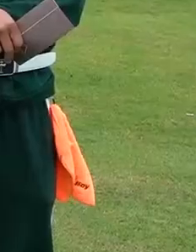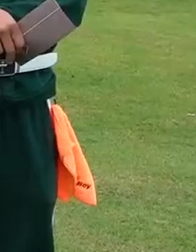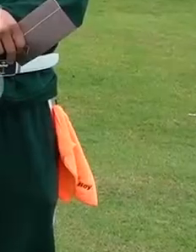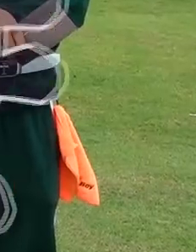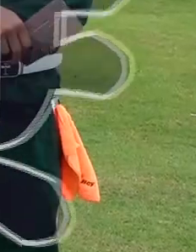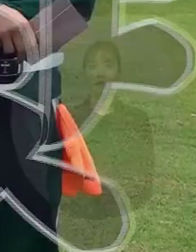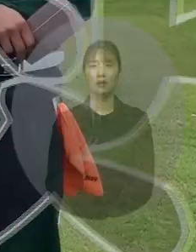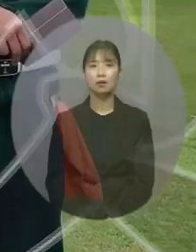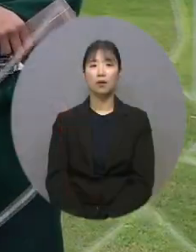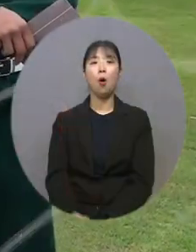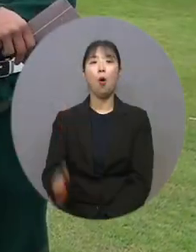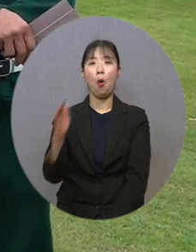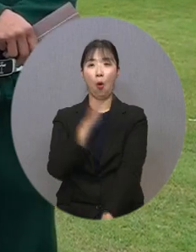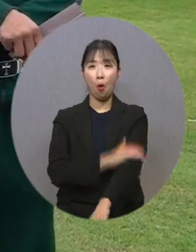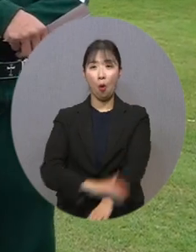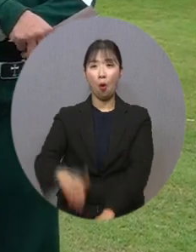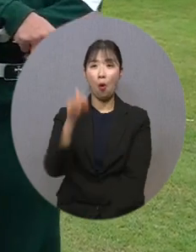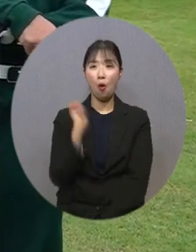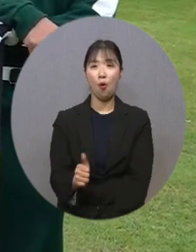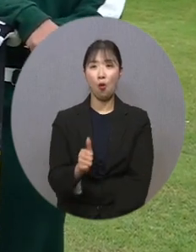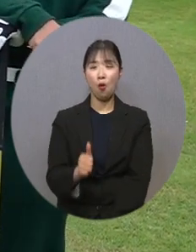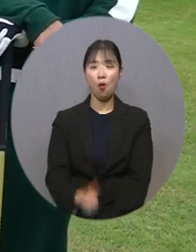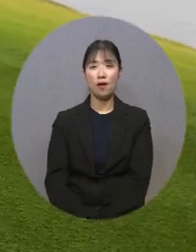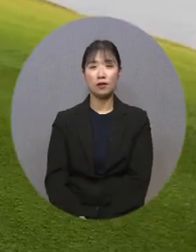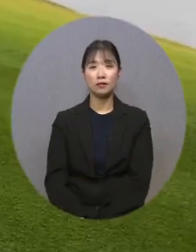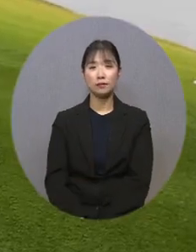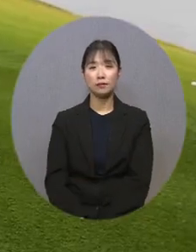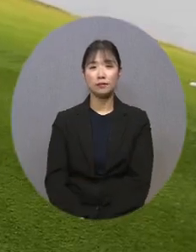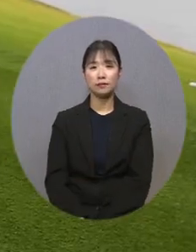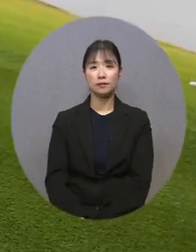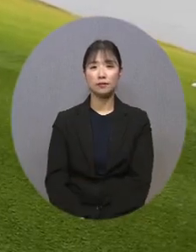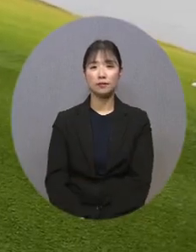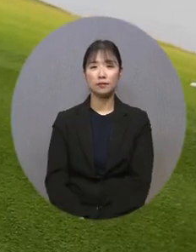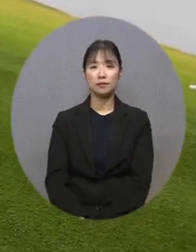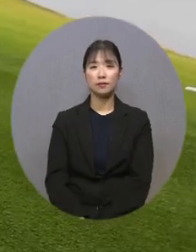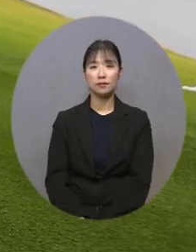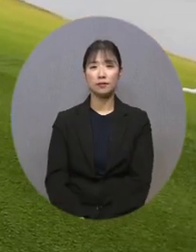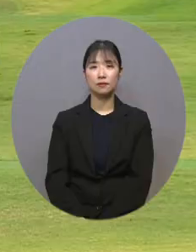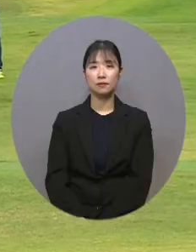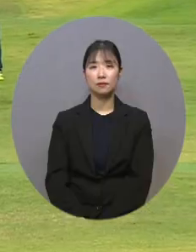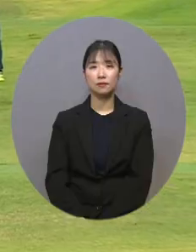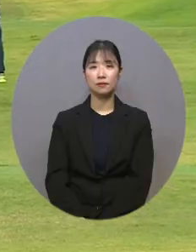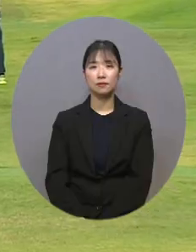아, 굿샷! 아, 약간 슬라이스, 슬라이스 안 났어?